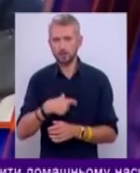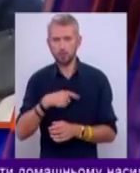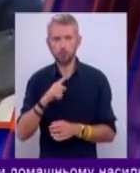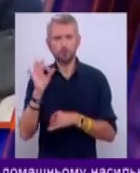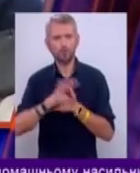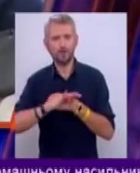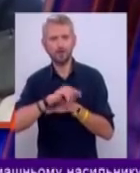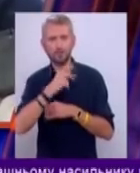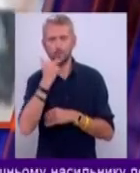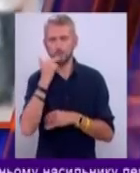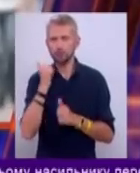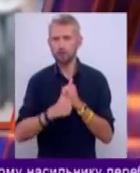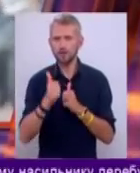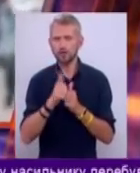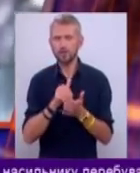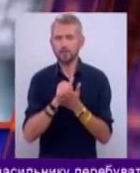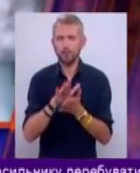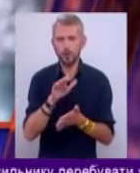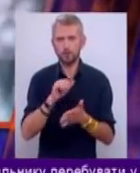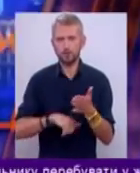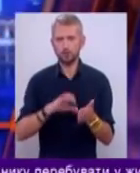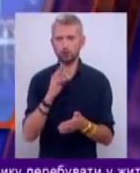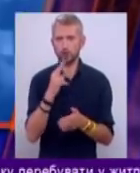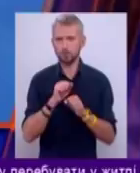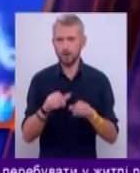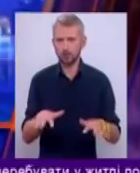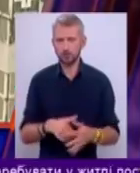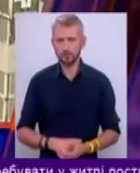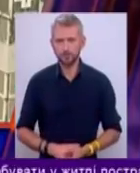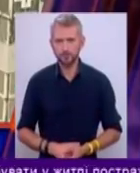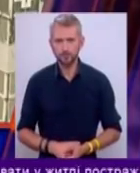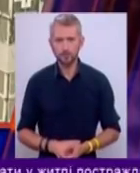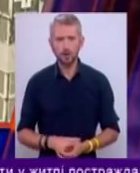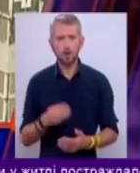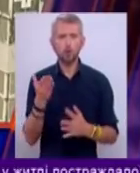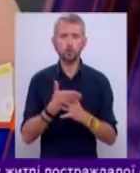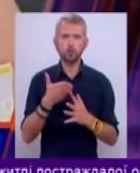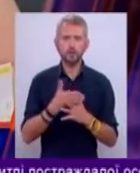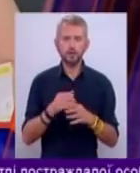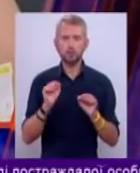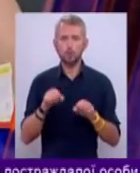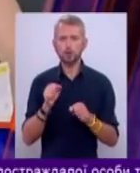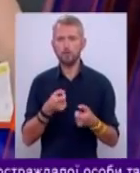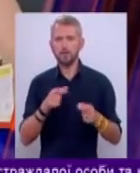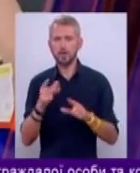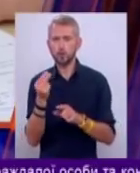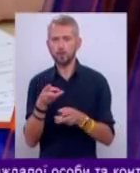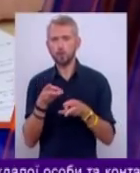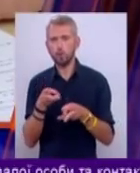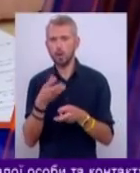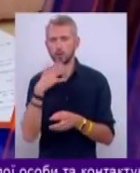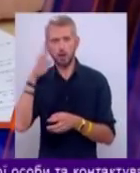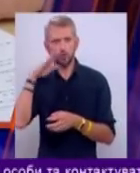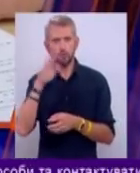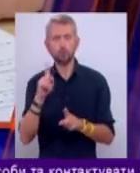Заході підлітки дедалі частіше відмовляються від соцмереж? Субсидії і можливе підняття тарифів на опалення і гарячу